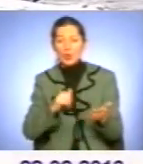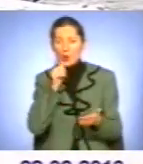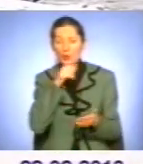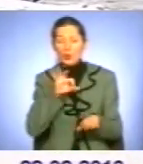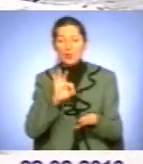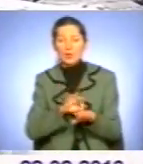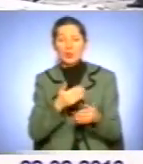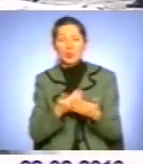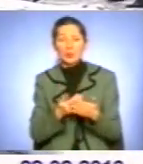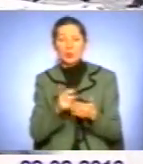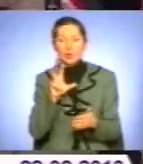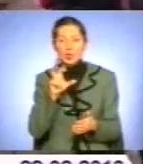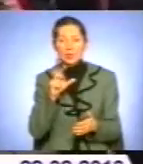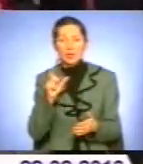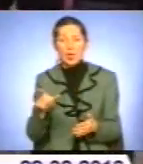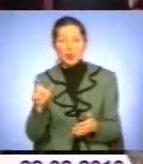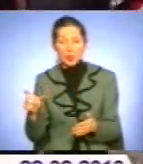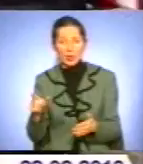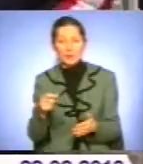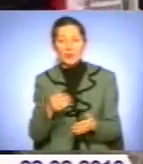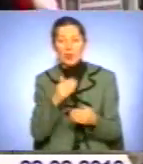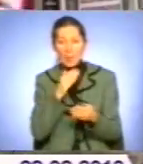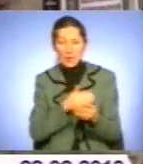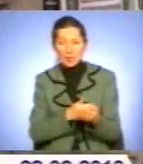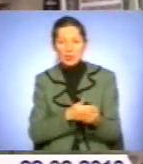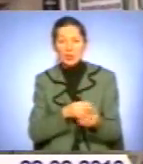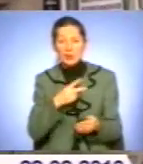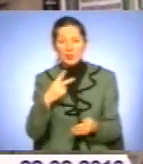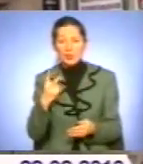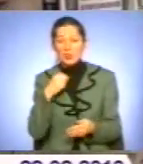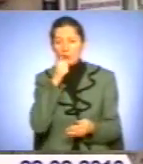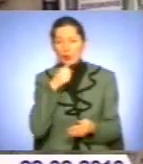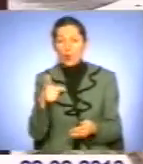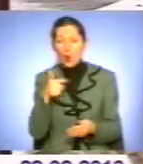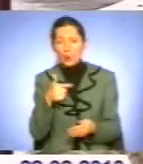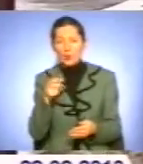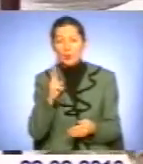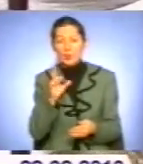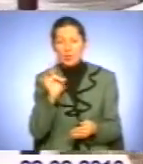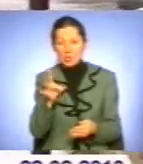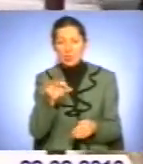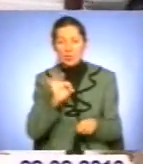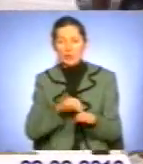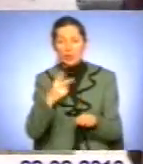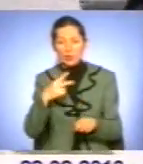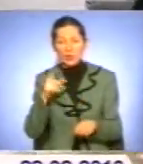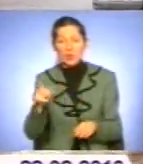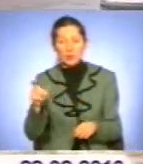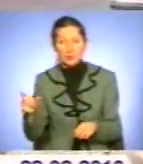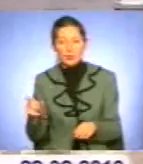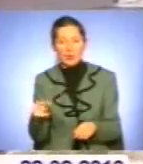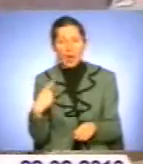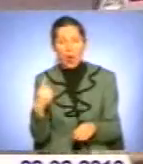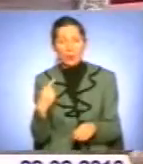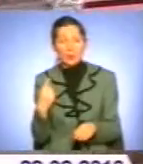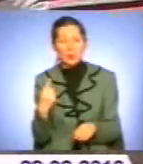захворіло близько 300 осіб. А вже наприкінці 2012 року у грудні на кір захворіло 20 жителів області. В області?